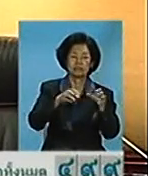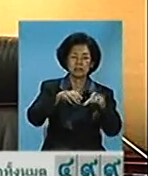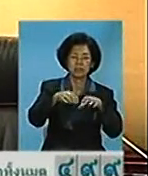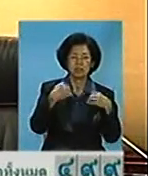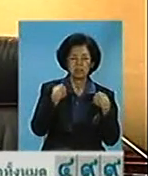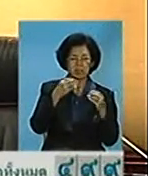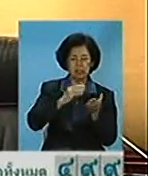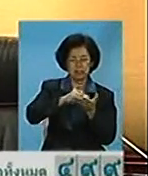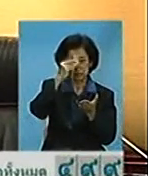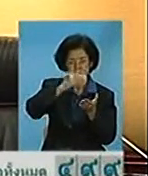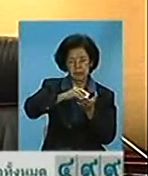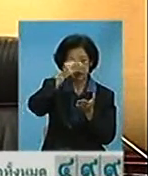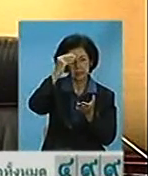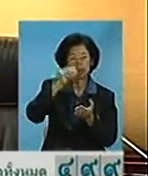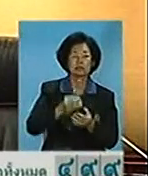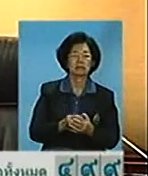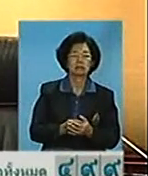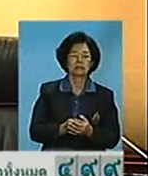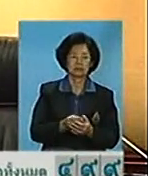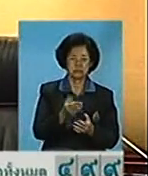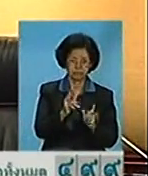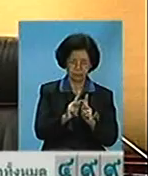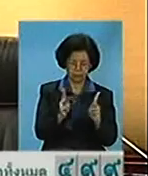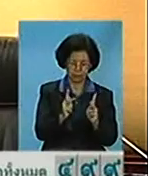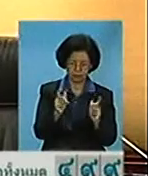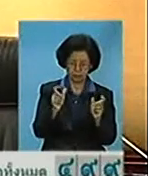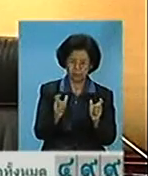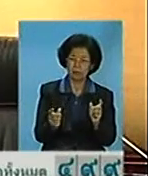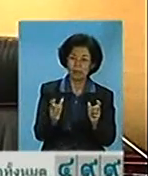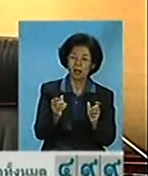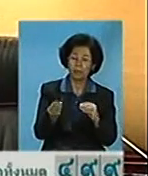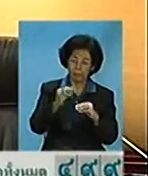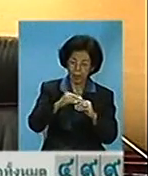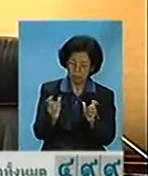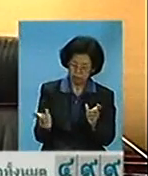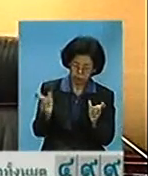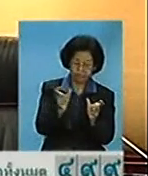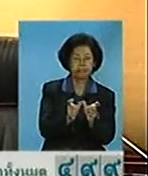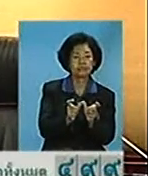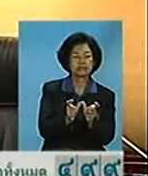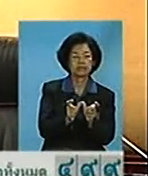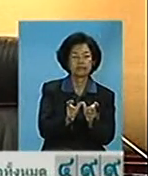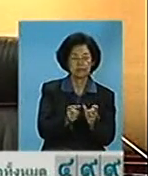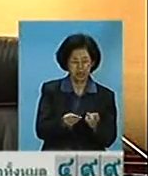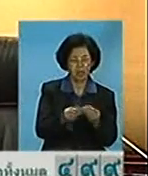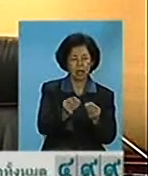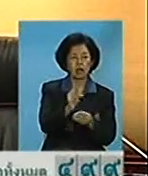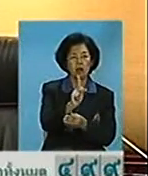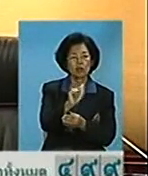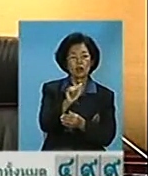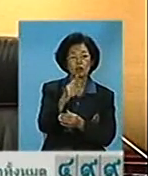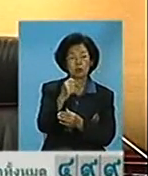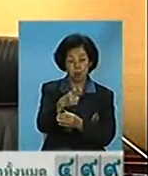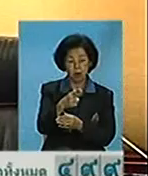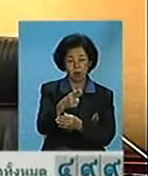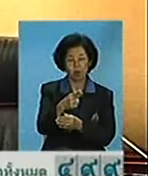การศึกษาท่านประธานที่คณะกรรมการเพิ่มเข้ามาก็จะเห็นว่าบทบาทตรงนี้คือจะให้กยท.ไม่ใช่ทำเองนะครับ